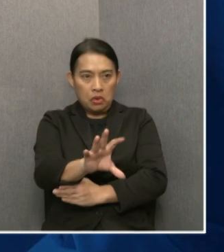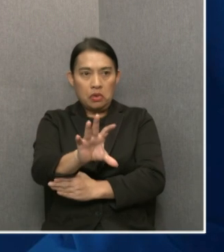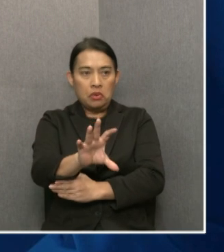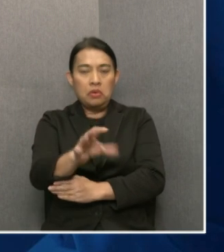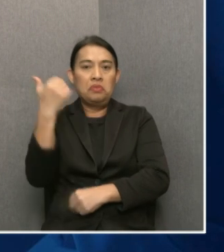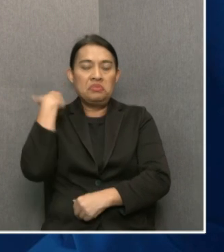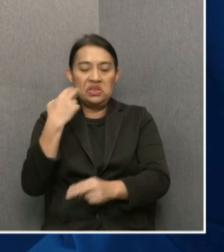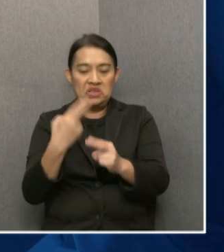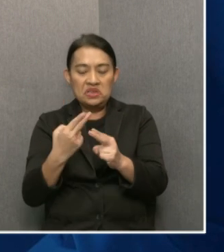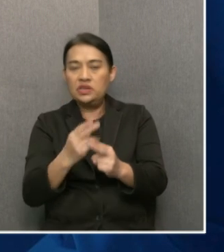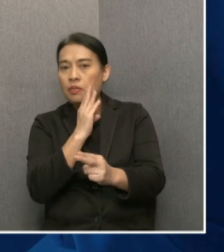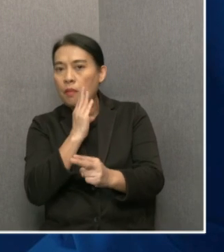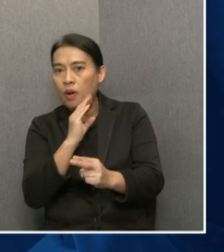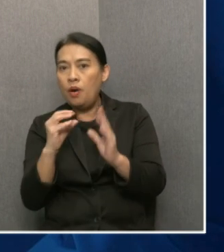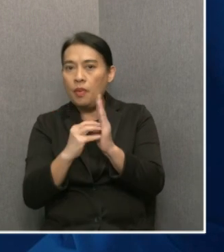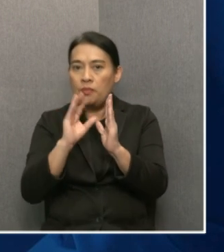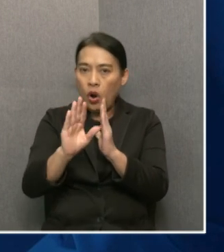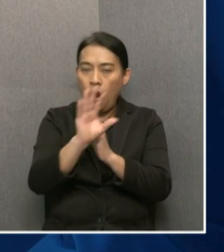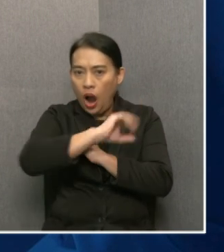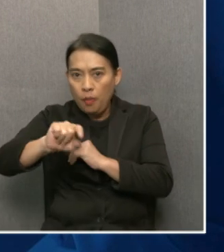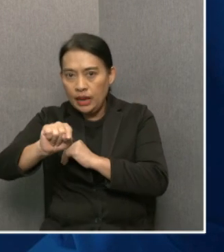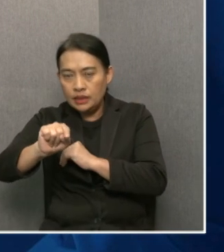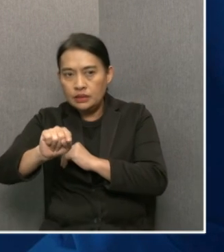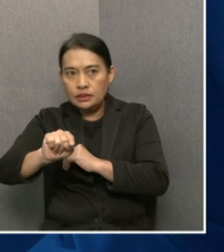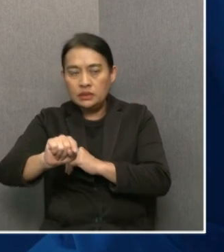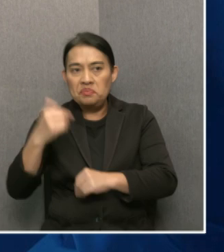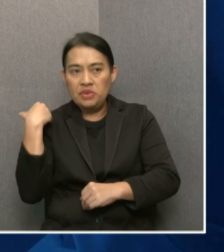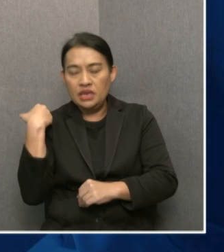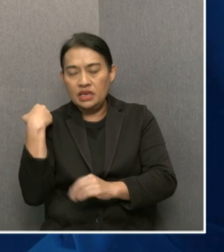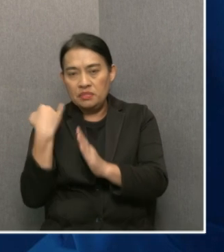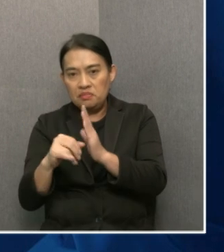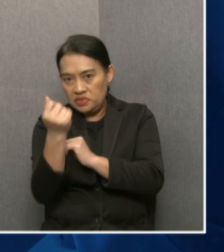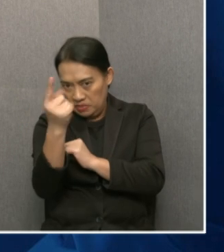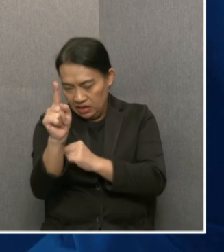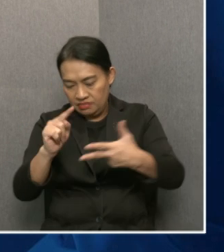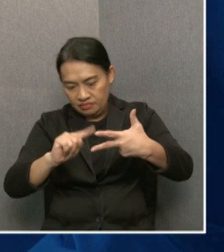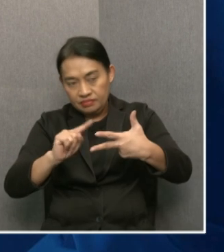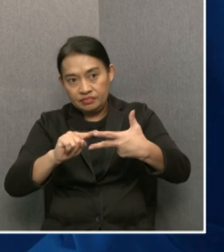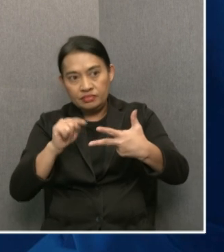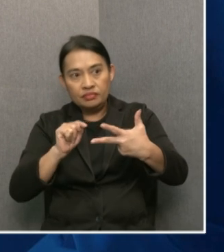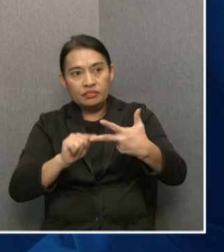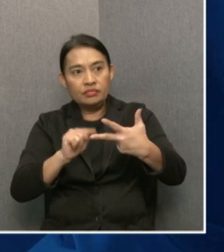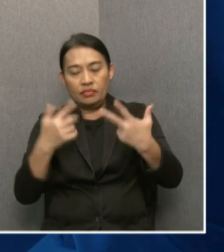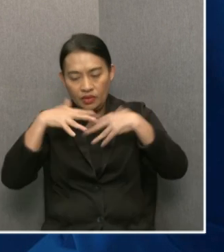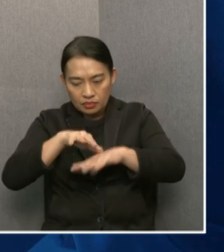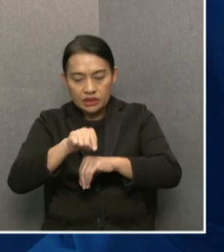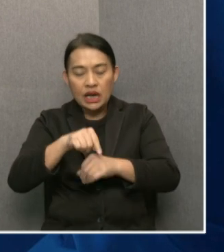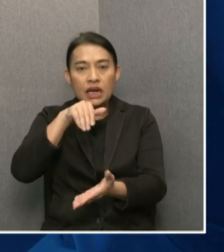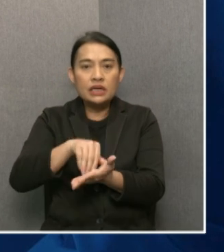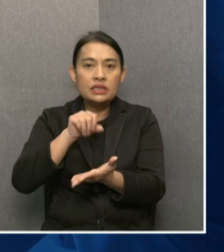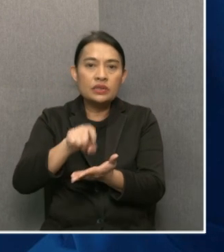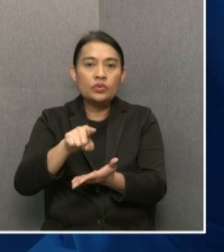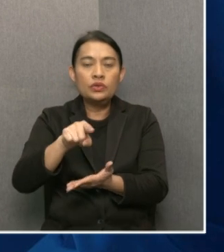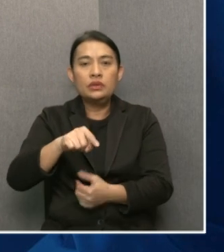แอบอ้างชื่อโลโก้ของกลต. 11กรณีและประสานศูนย์ต่อต้านข่าวปลอมประเทศไทยแ